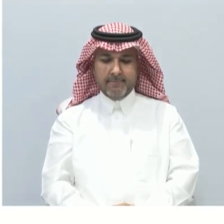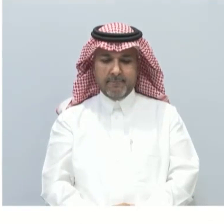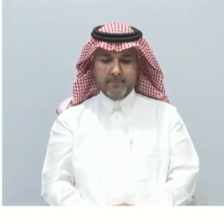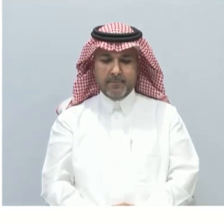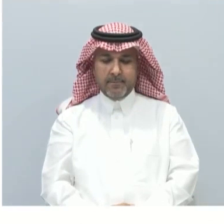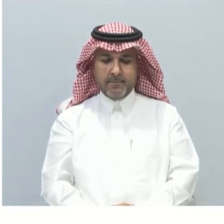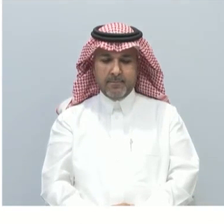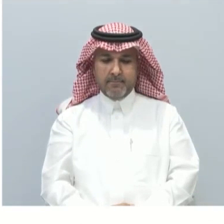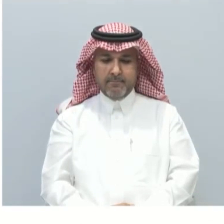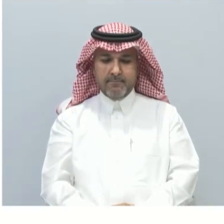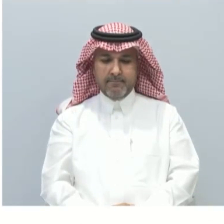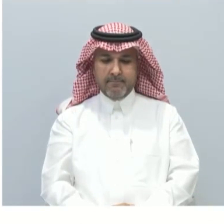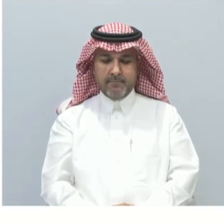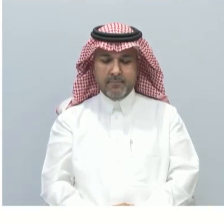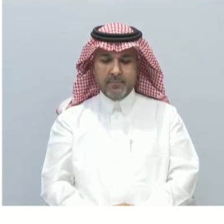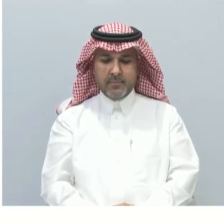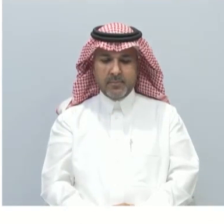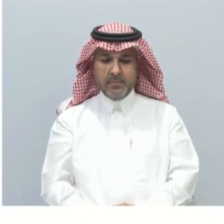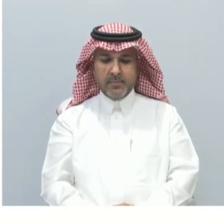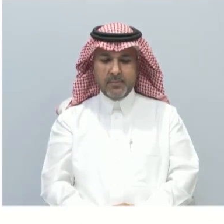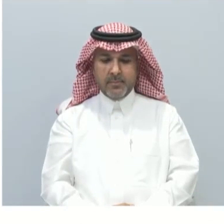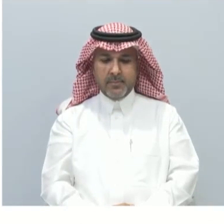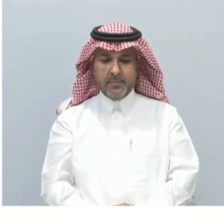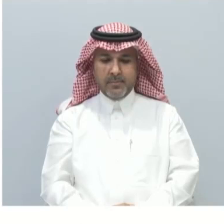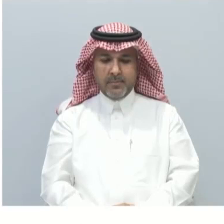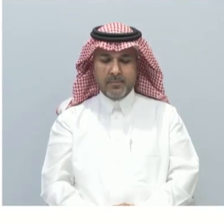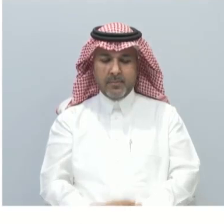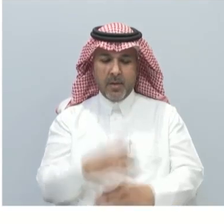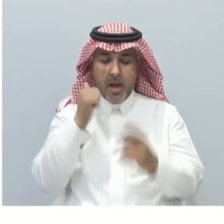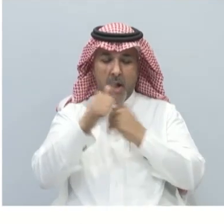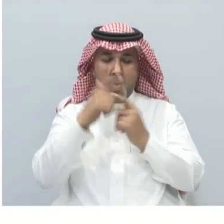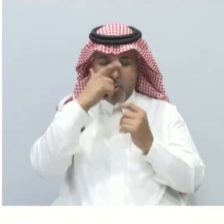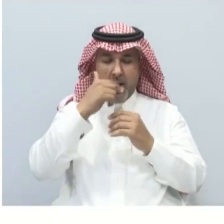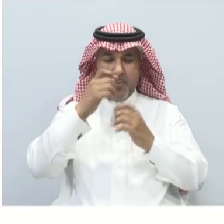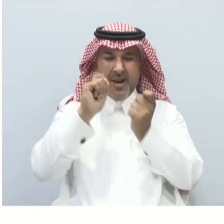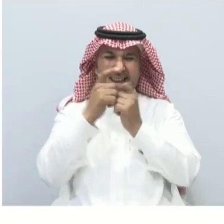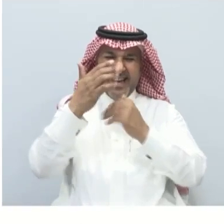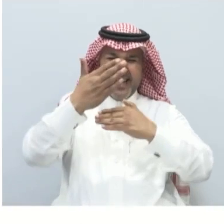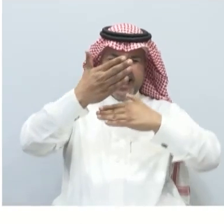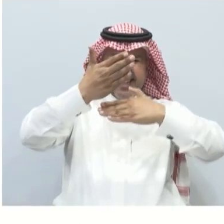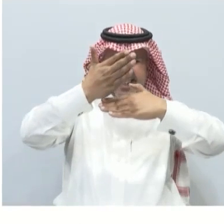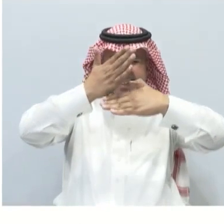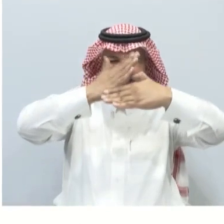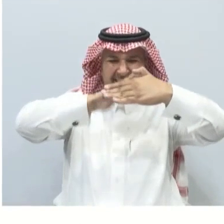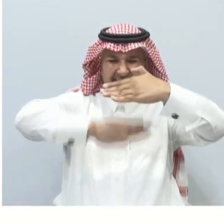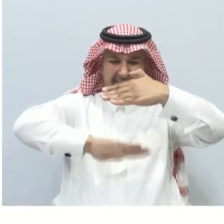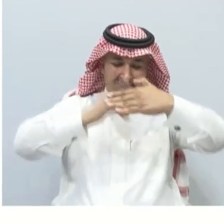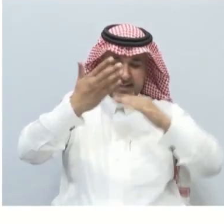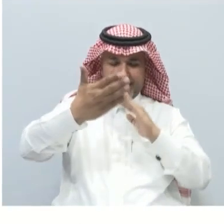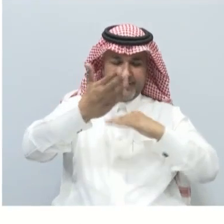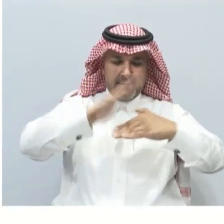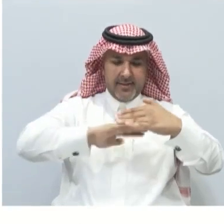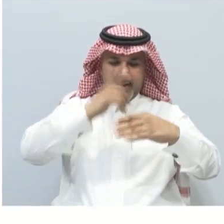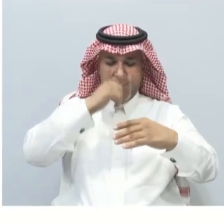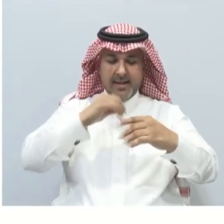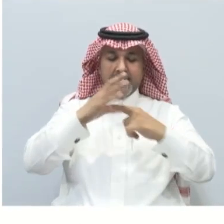طبعا هي كانت داله تضمحلال يعني خلنا نرسمها كانت بهذا الشكل الحين انعكست حول محور اكس فصارت بهذا الشكل